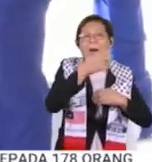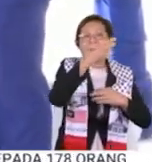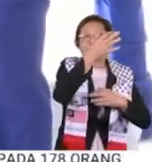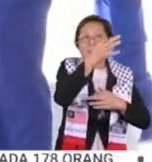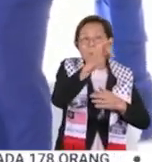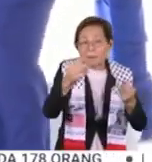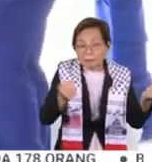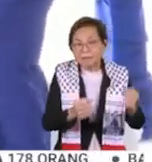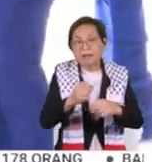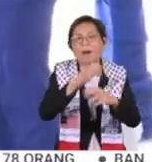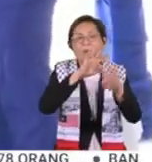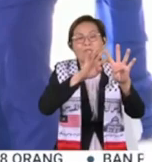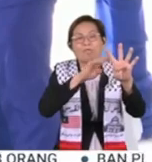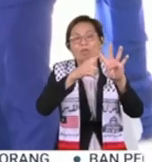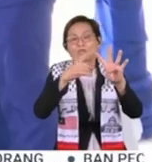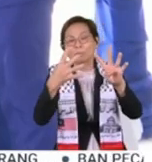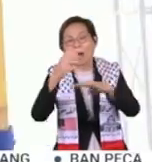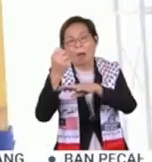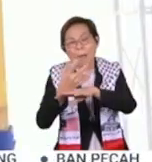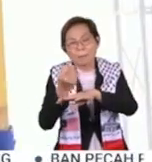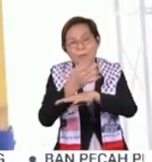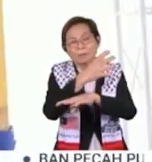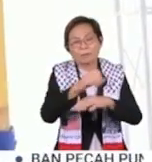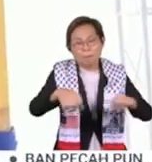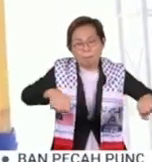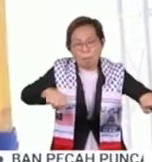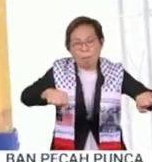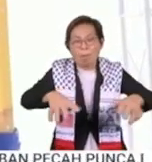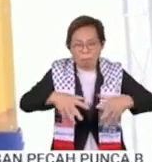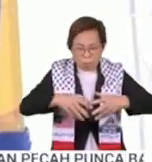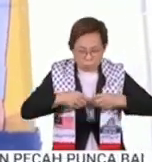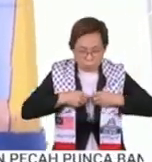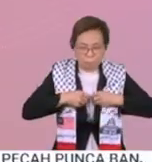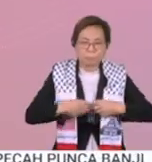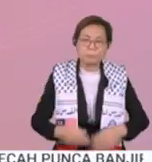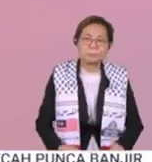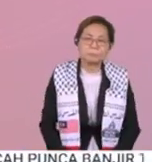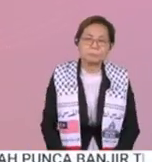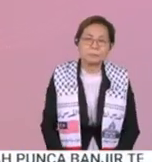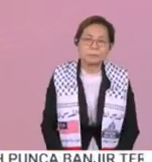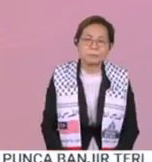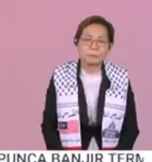4 roda, ambulans, kenderaan pentadbiran dan motosikal.